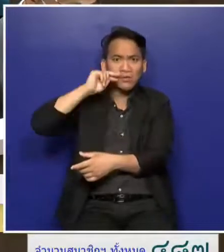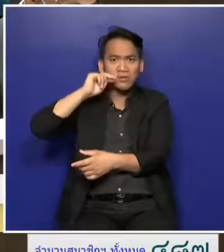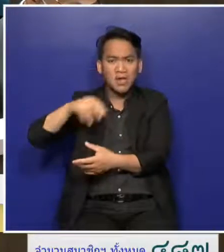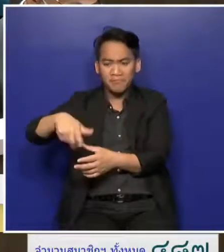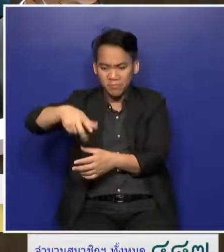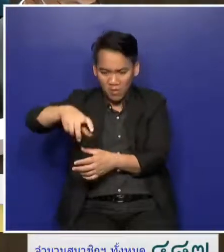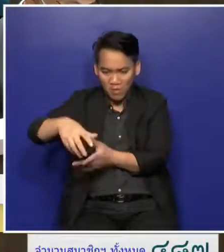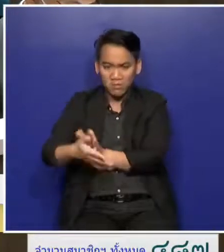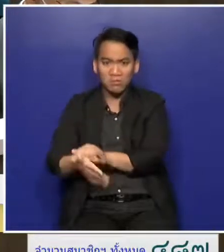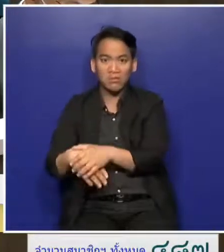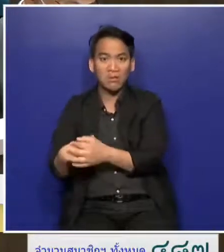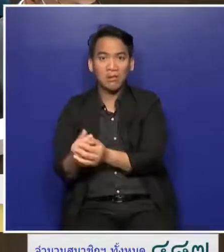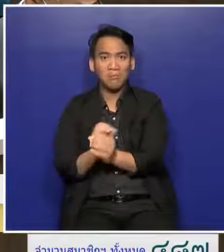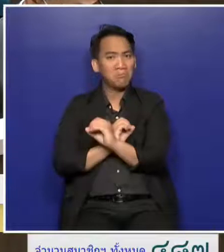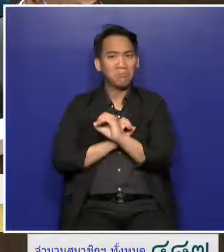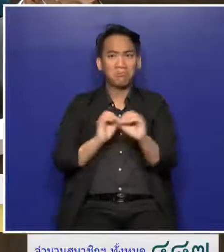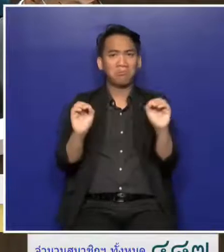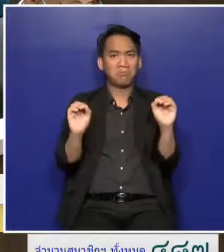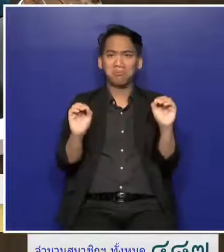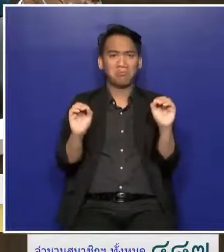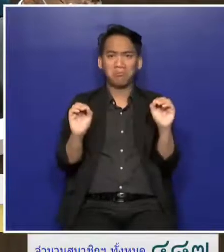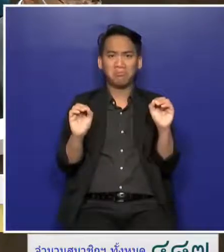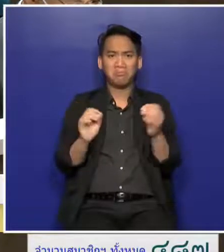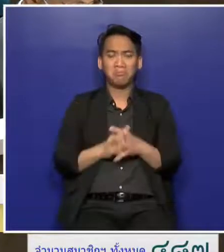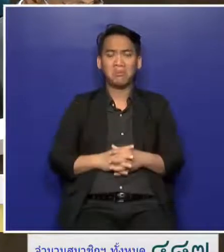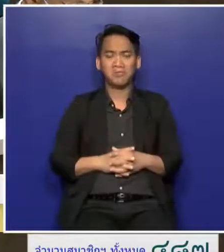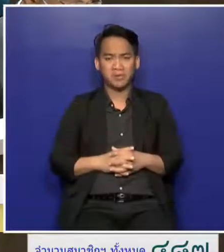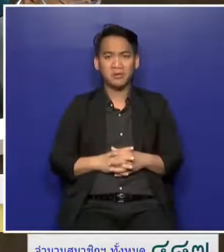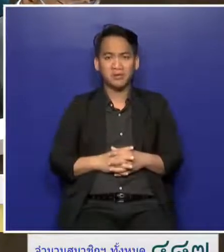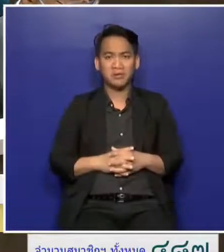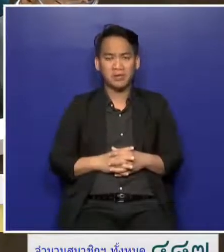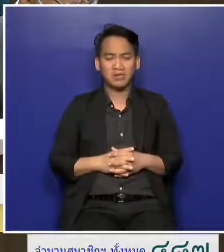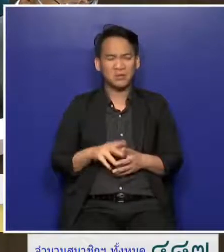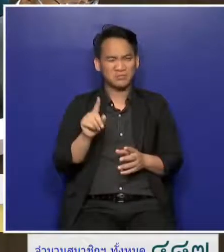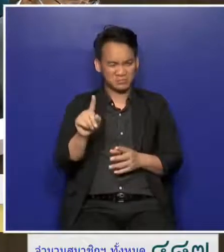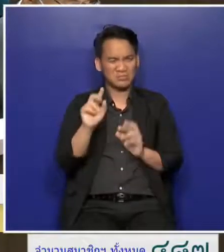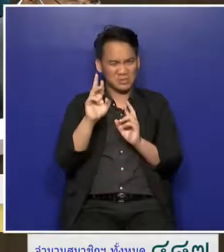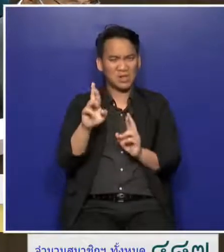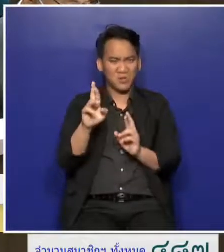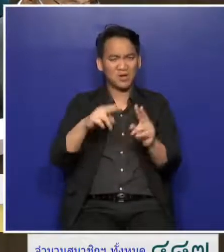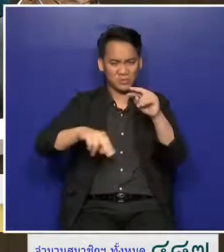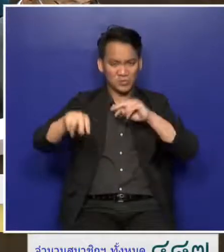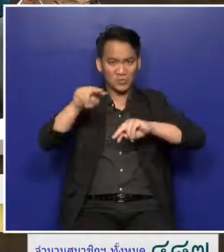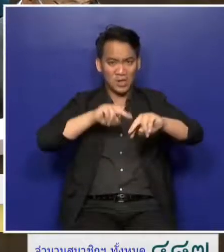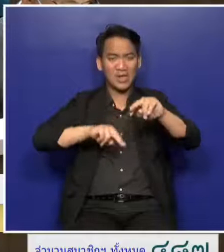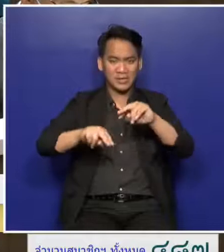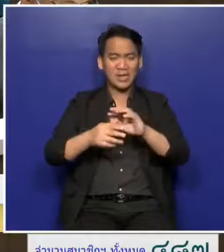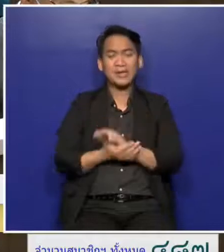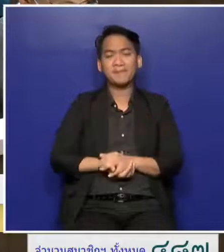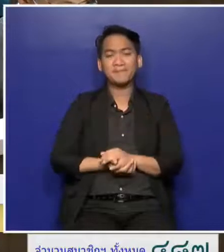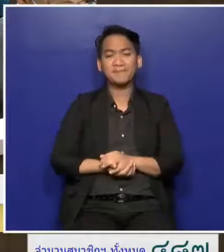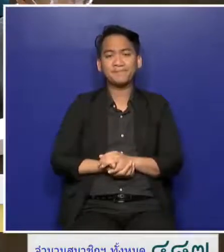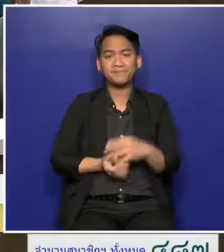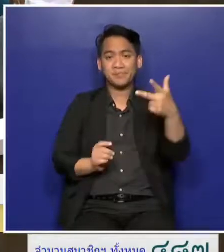คนก็มือไม่ค่อยได้ร้างนะครับ อัี้ก็คือ quotes ผหือ BBQ หรือ nail alcohol บ่อยๆ